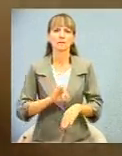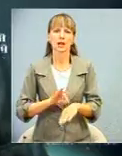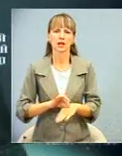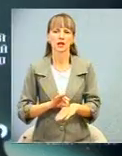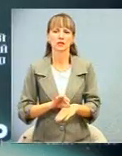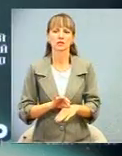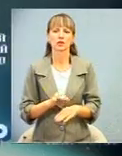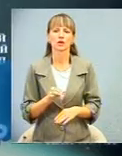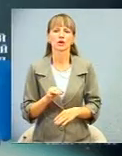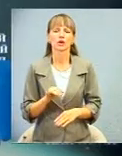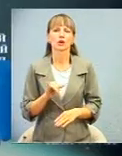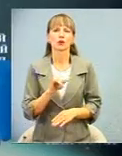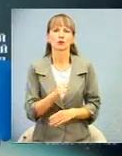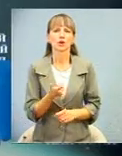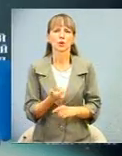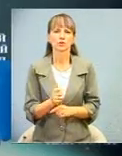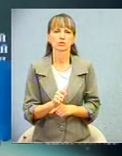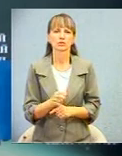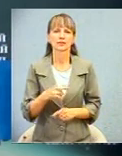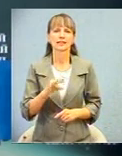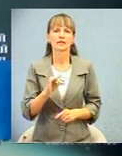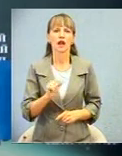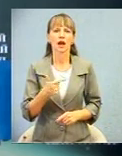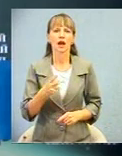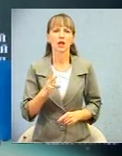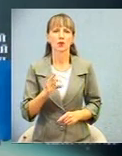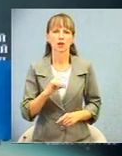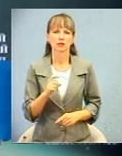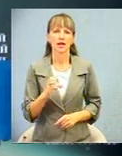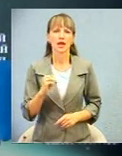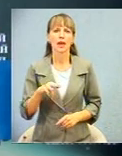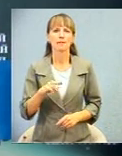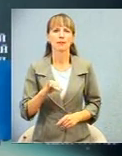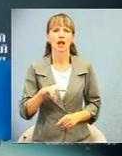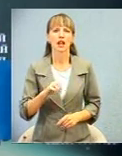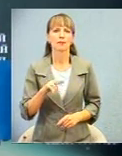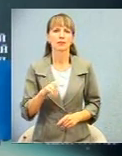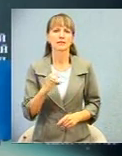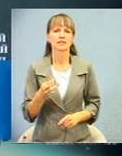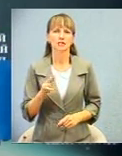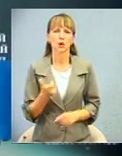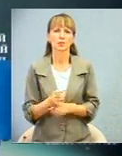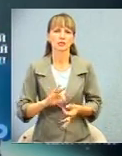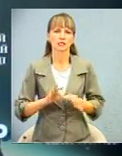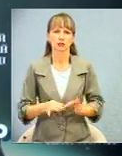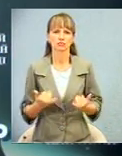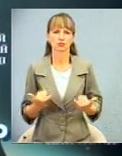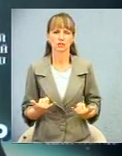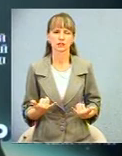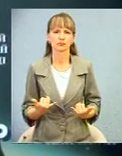дуже, у нього дуже діагноз такий, епілепсія, тому дуже трудно зараз.